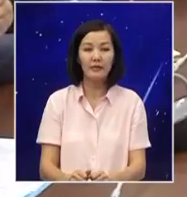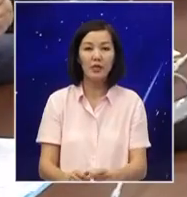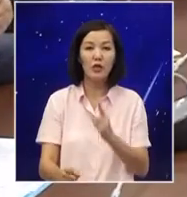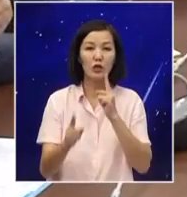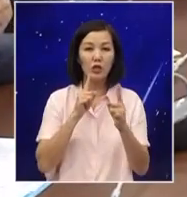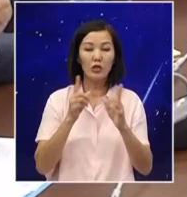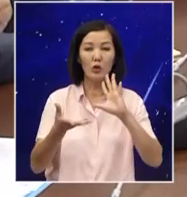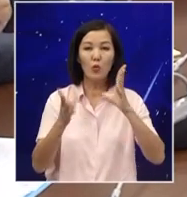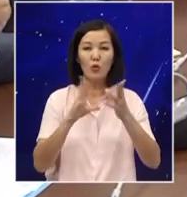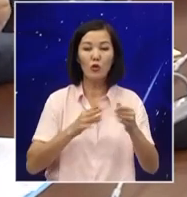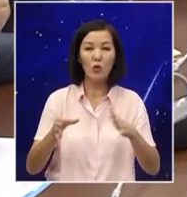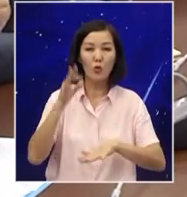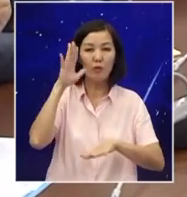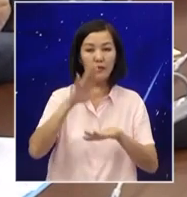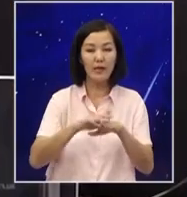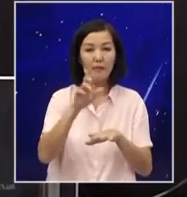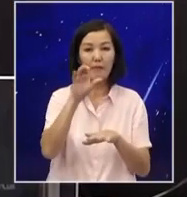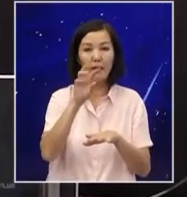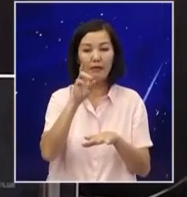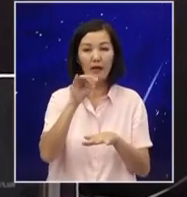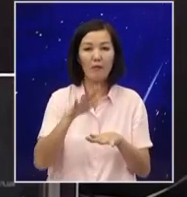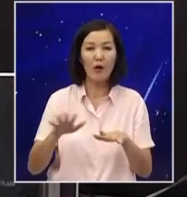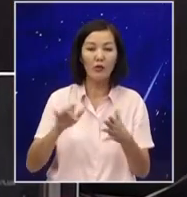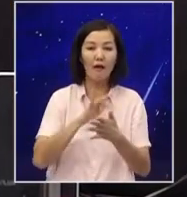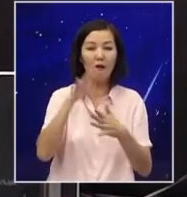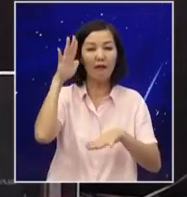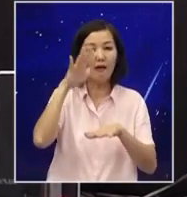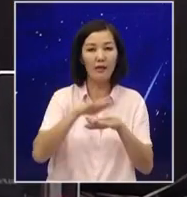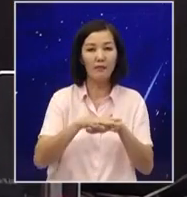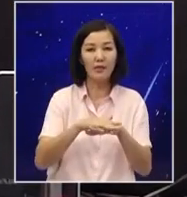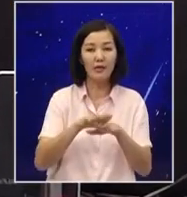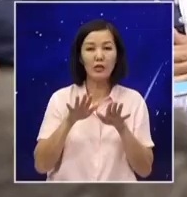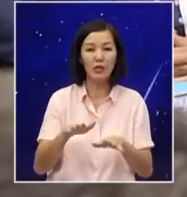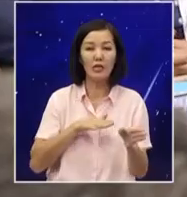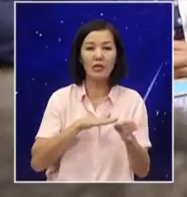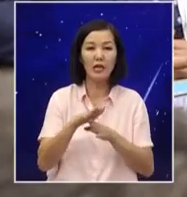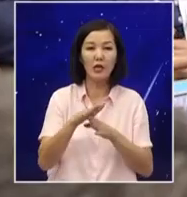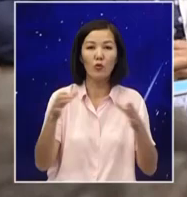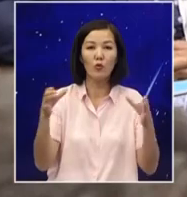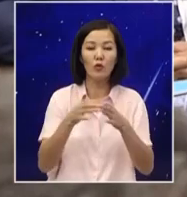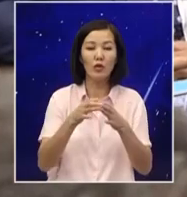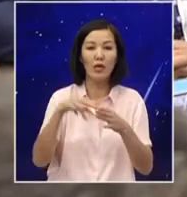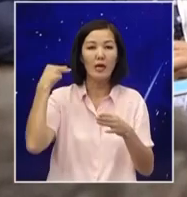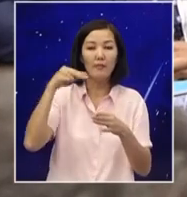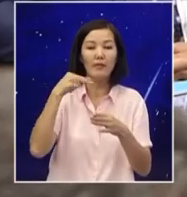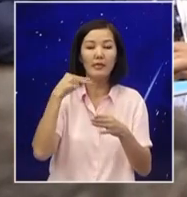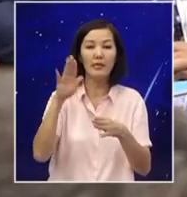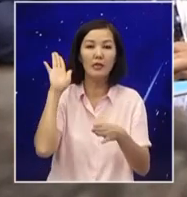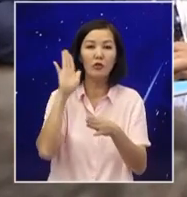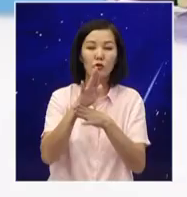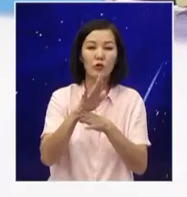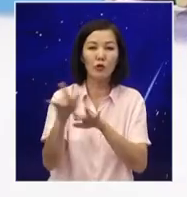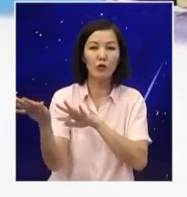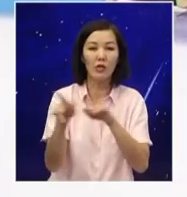Жиынды қорытындылаған облыс әкімі Амандық Баталов аудан қала әкімдері мен тиісті жергілікті атқару органдары президент жолдауындағы жүзеге асырылатын